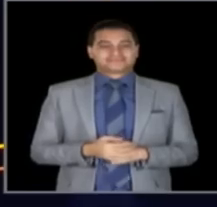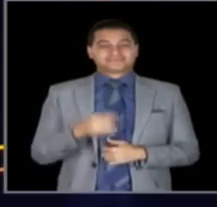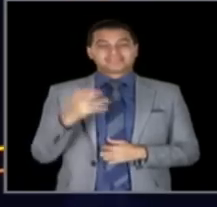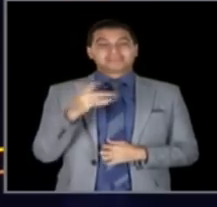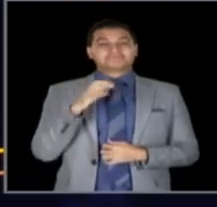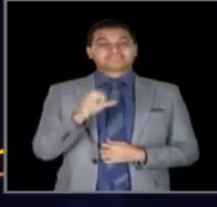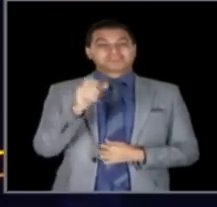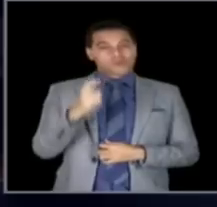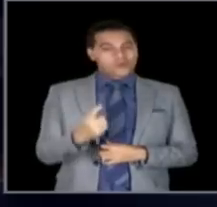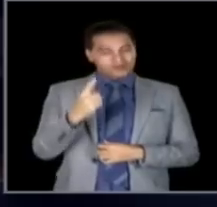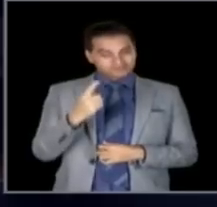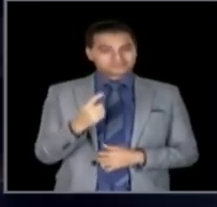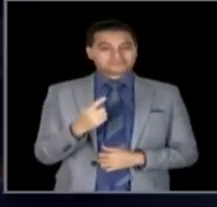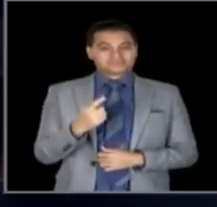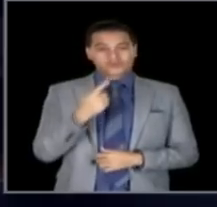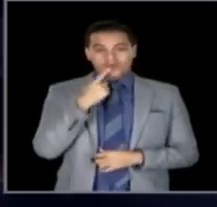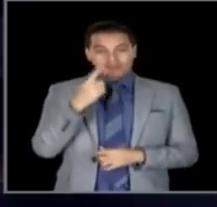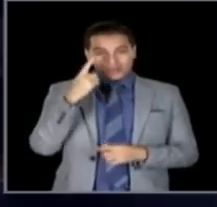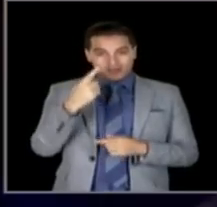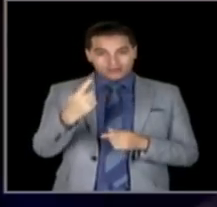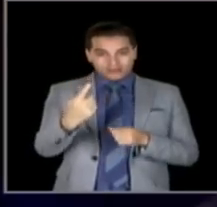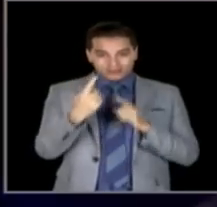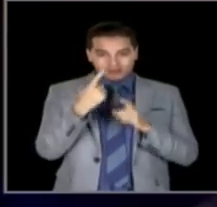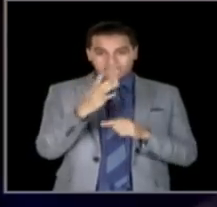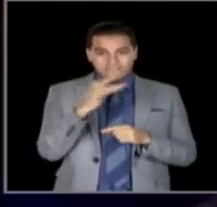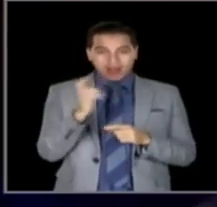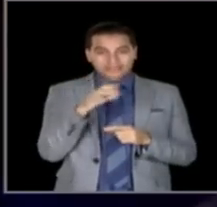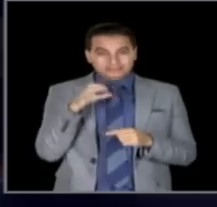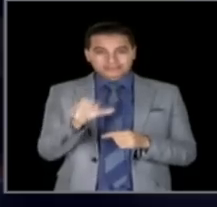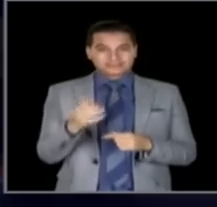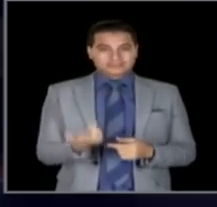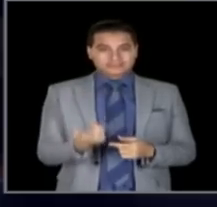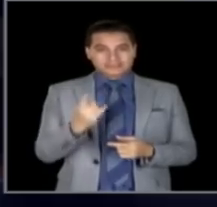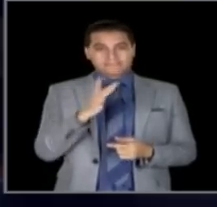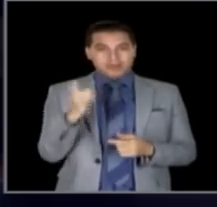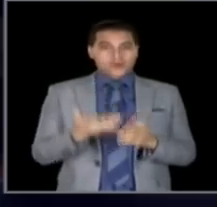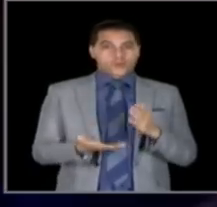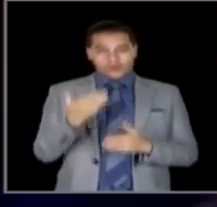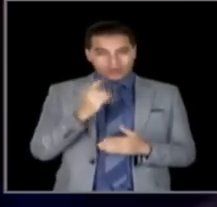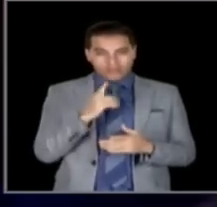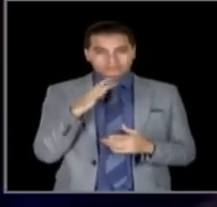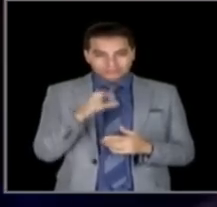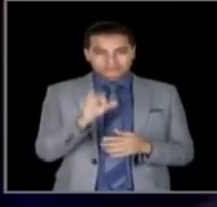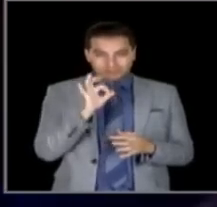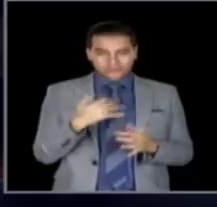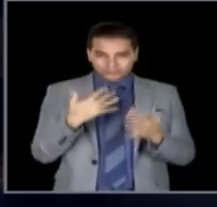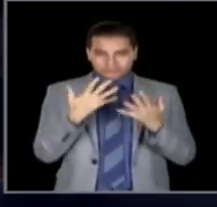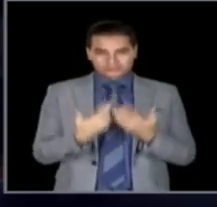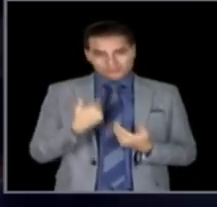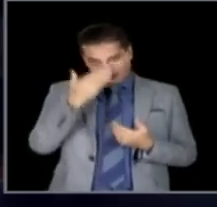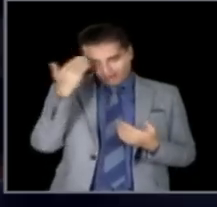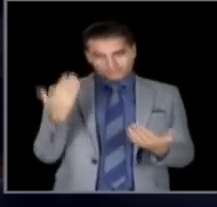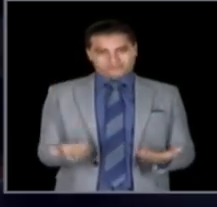90 نقطه. انت بتفصل معانا؟ انت جاي تفصل مع الاعداد؟ 90